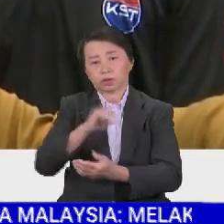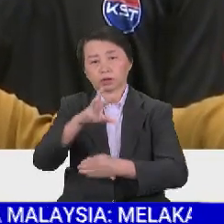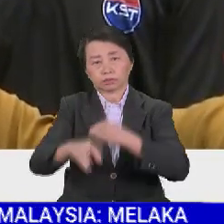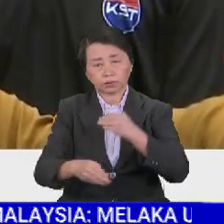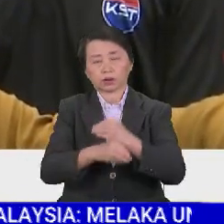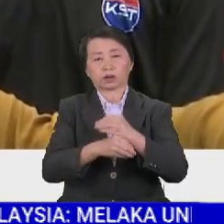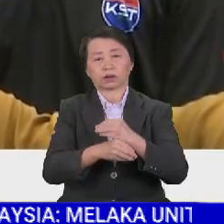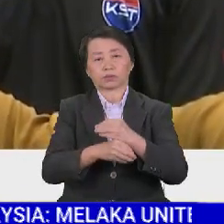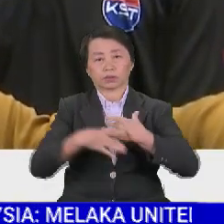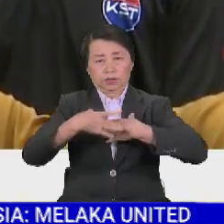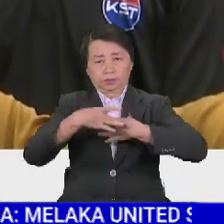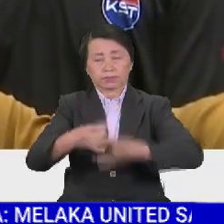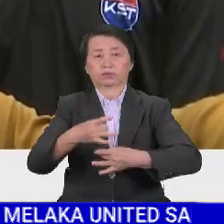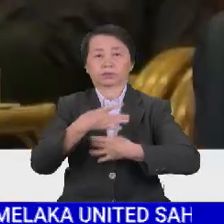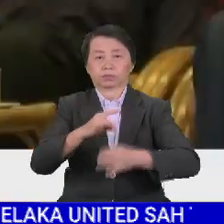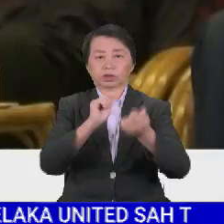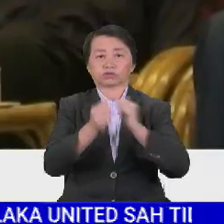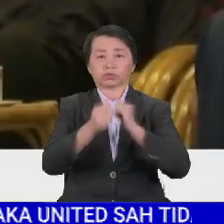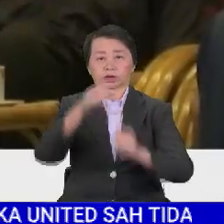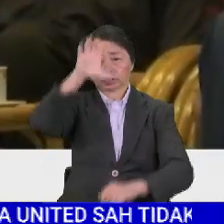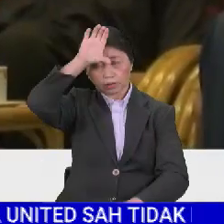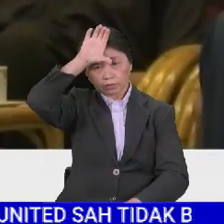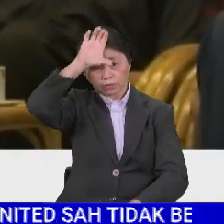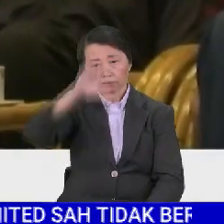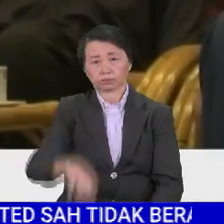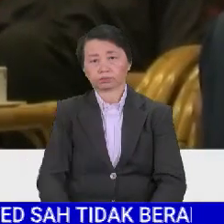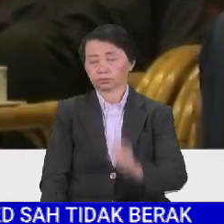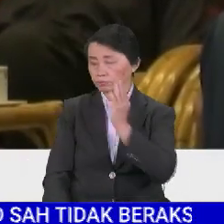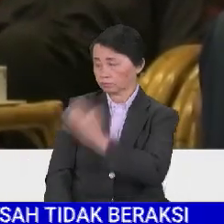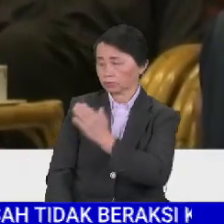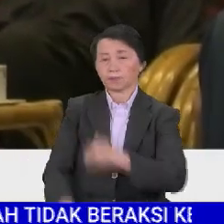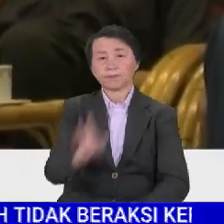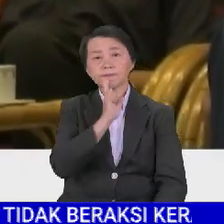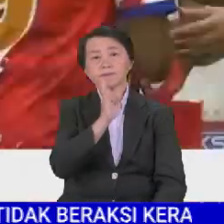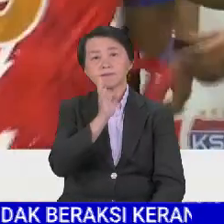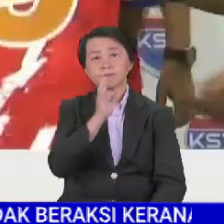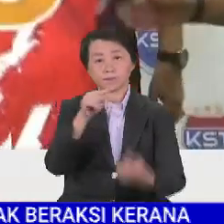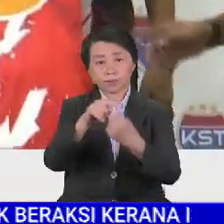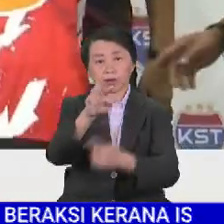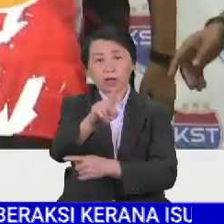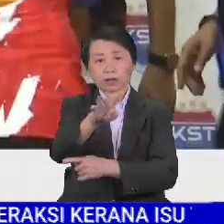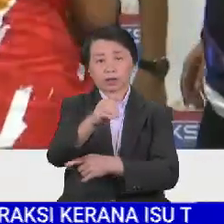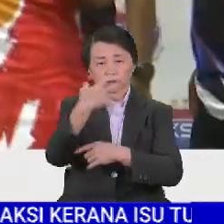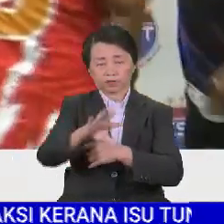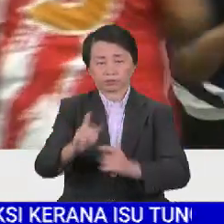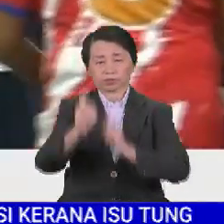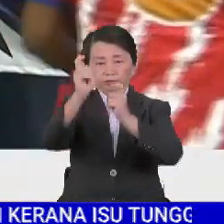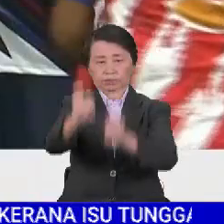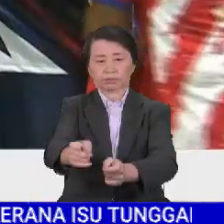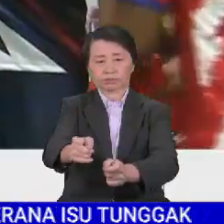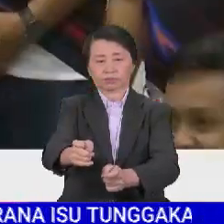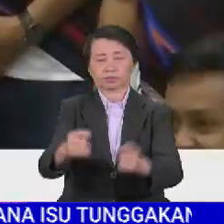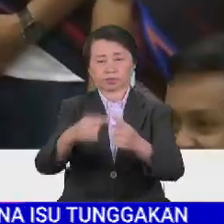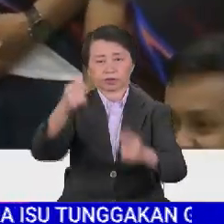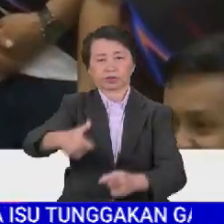menambahkan lagi peminat sukan ini. Beliau berkata demikian kepada RTM selepas menyampaikan hadiah